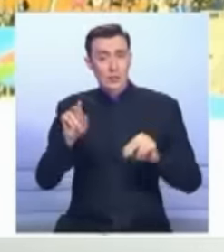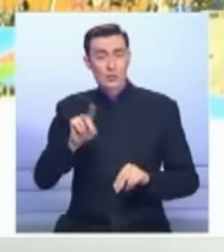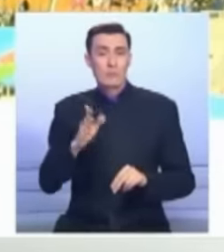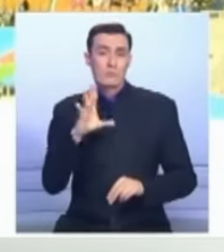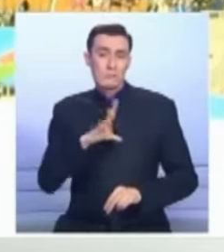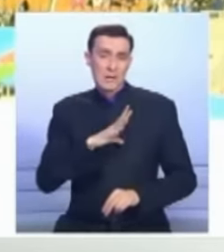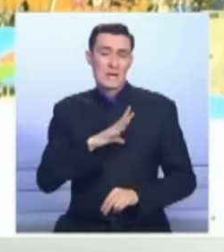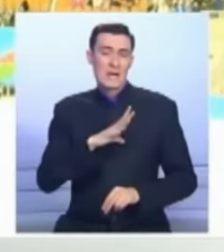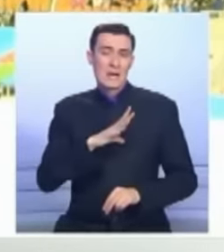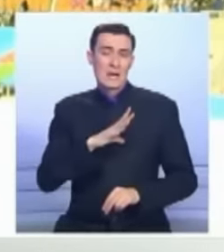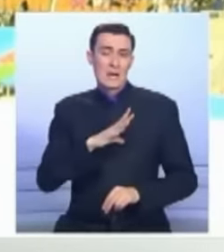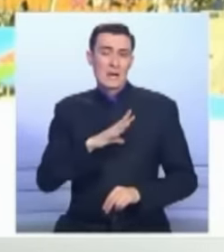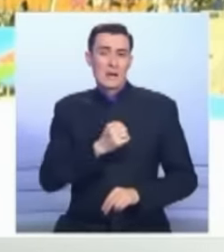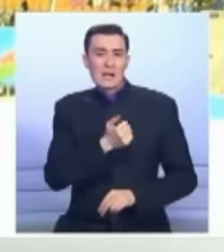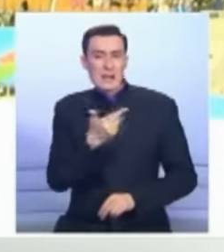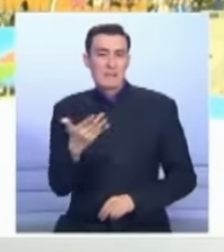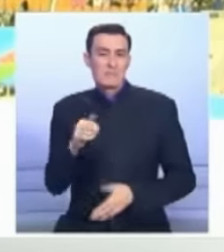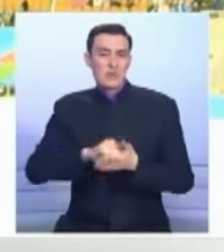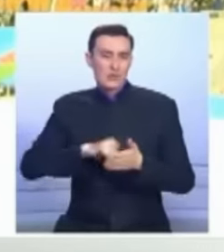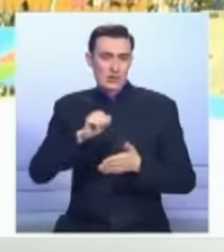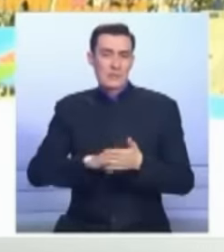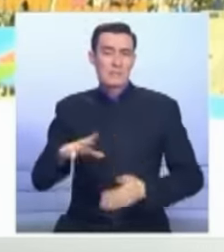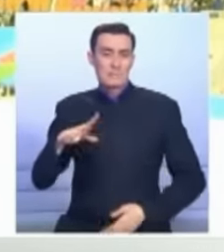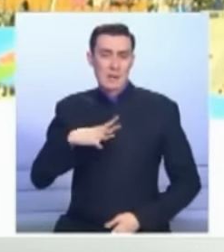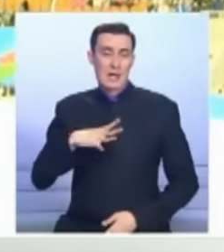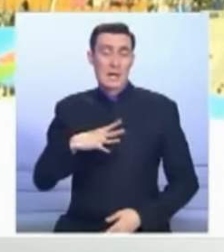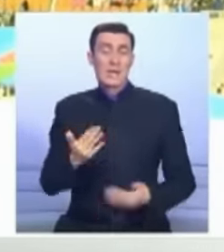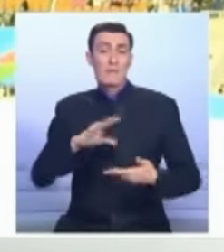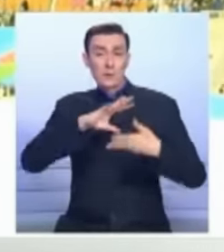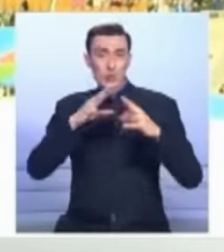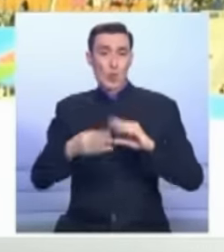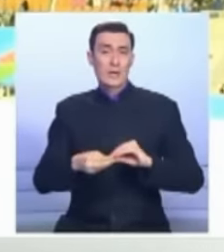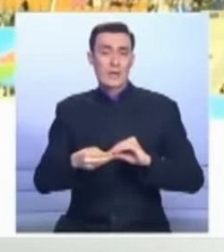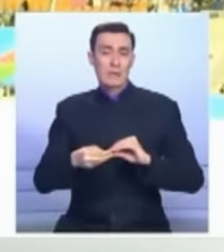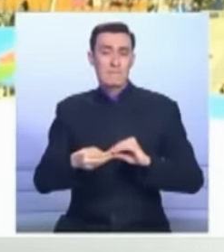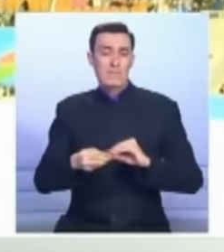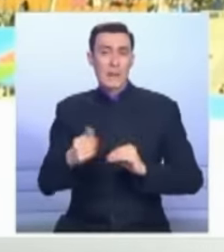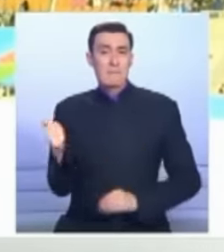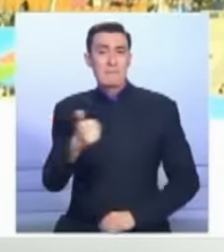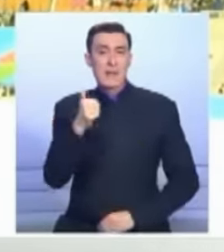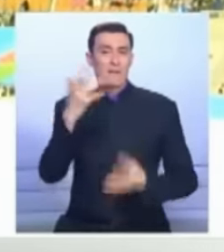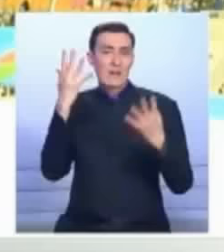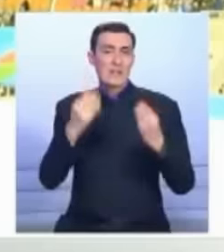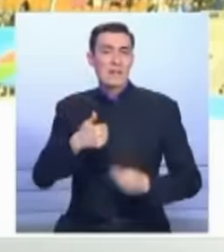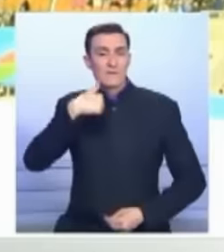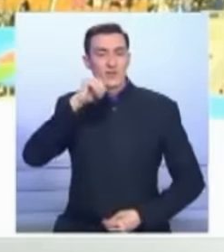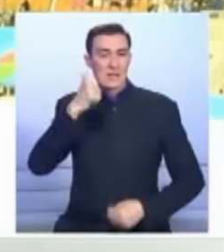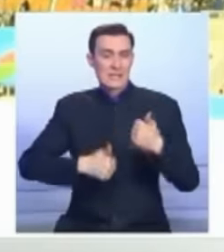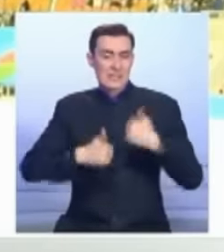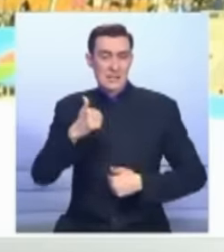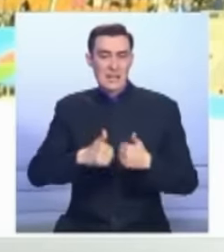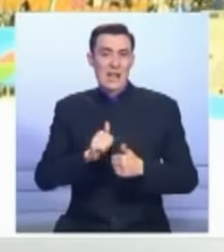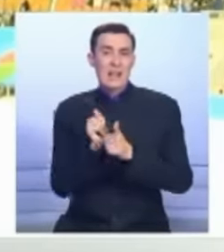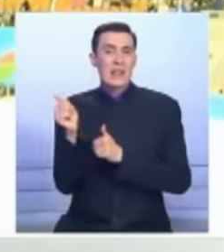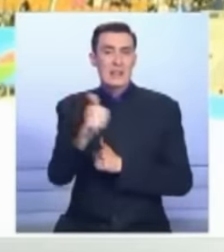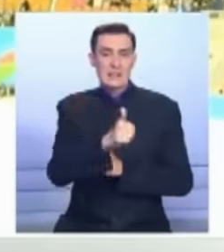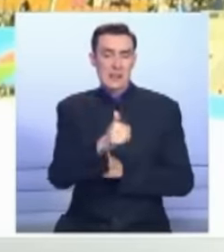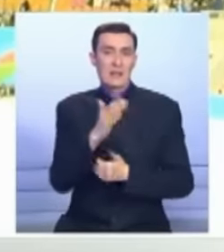сыграл свою роль целый ряд факторов. Ну и в итоге, по итогам первого дня состязаний, в лидерах